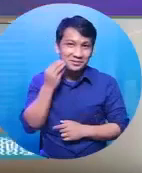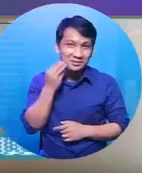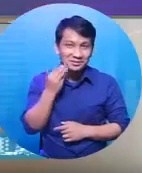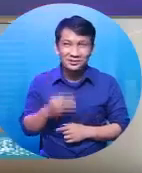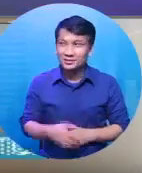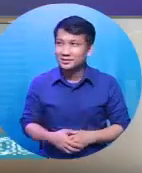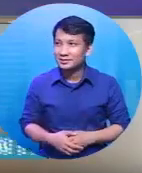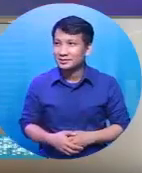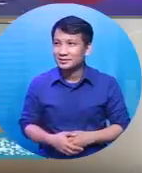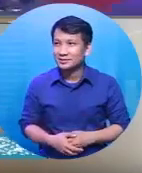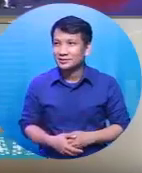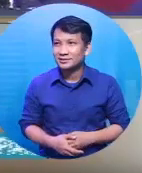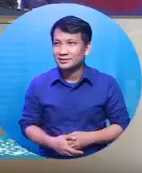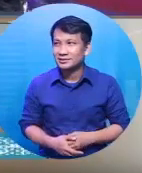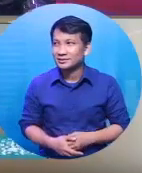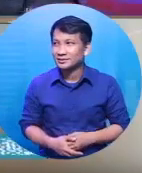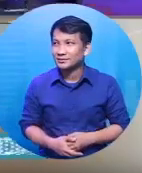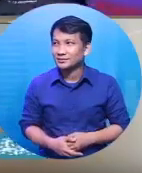Maxima!